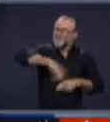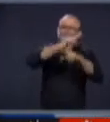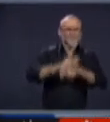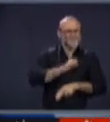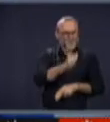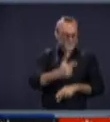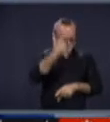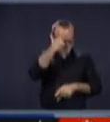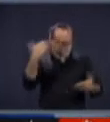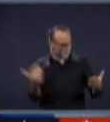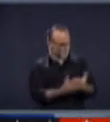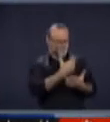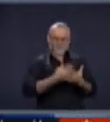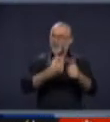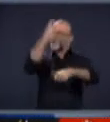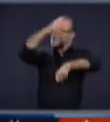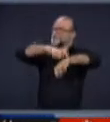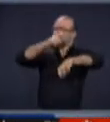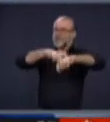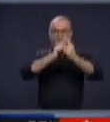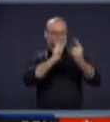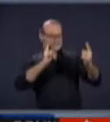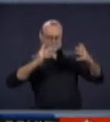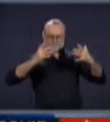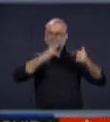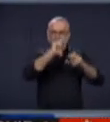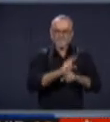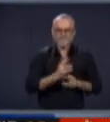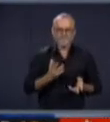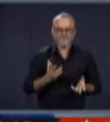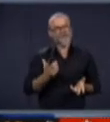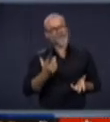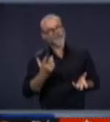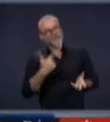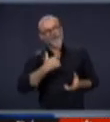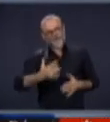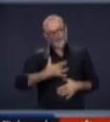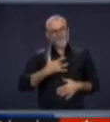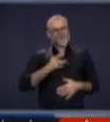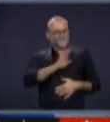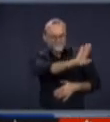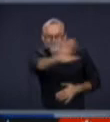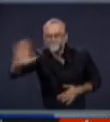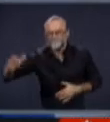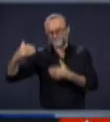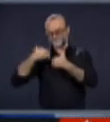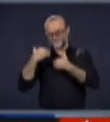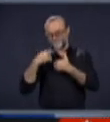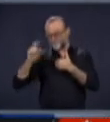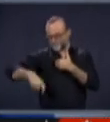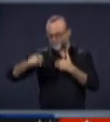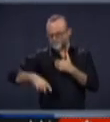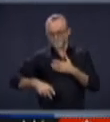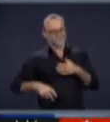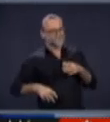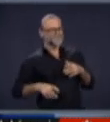ne sommes pas habitués, mais nous aurons à le faire pour un bon moment. Et ça fait partie de nos